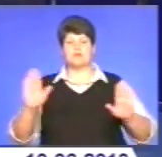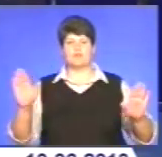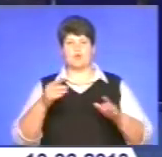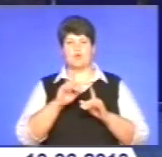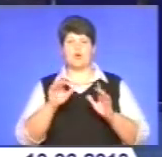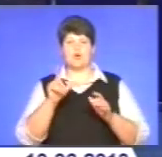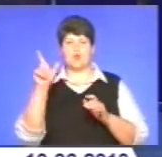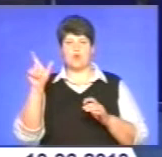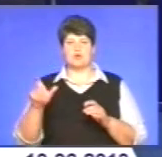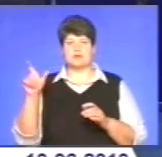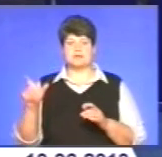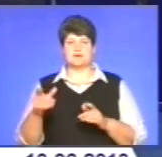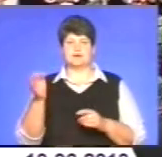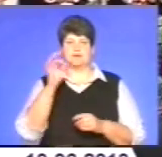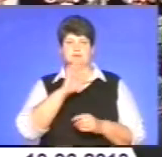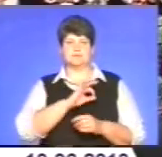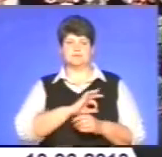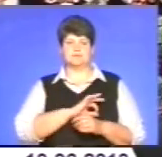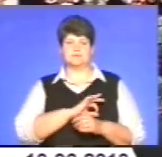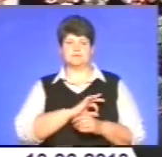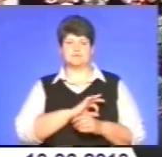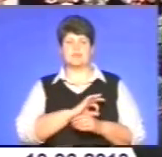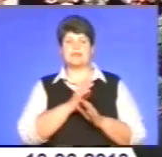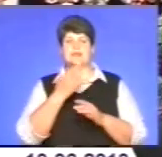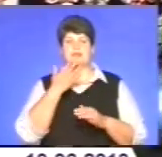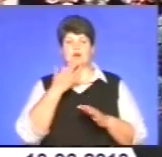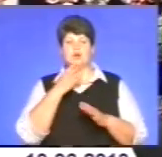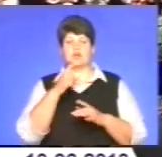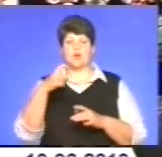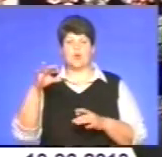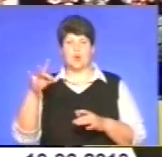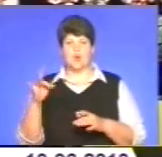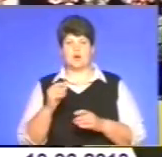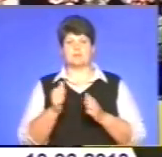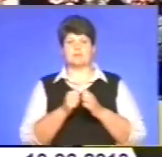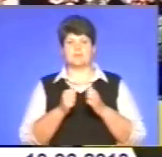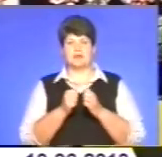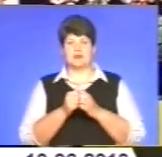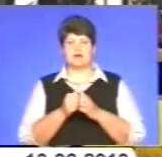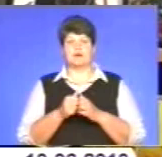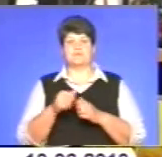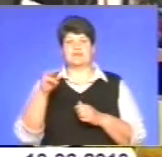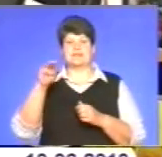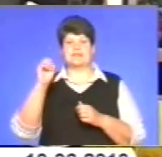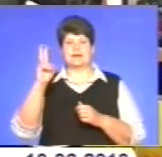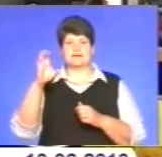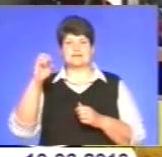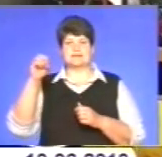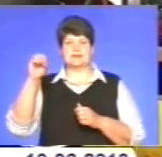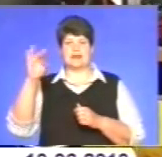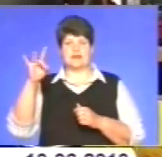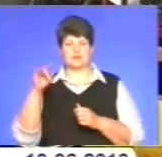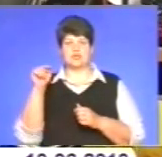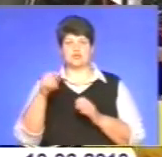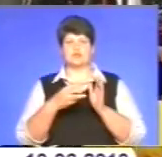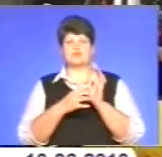насолоджувалася Тетяна Гамрецька. Народний хор при Тернопільському бавовняному комбінаті ще у 1968